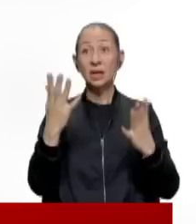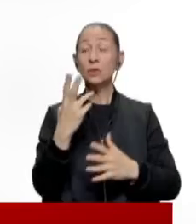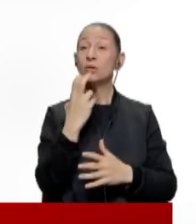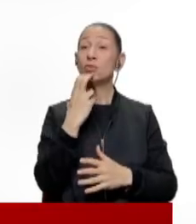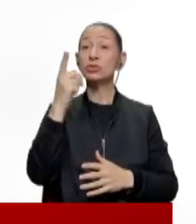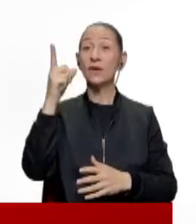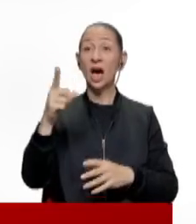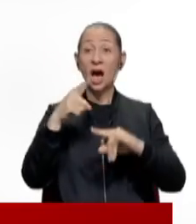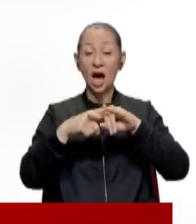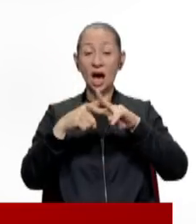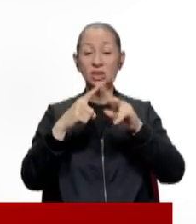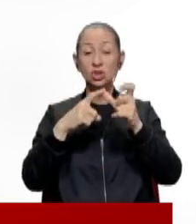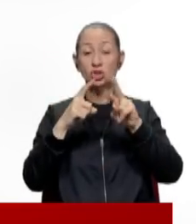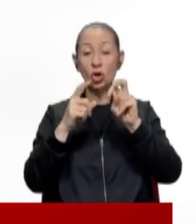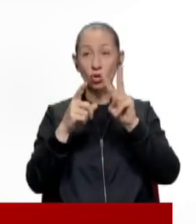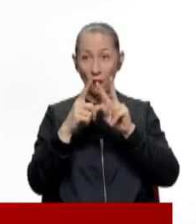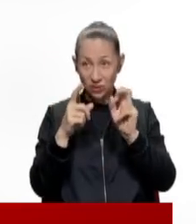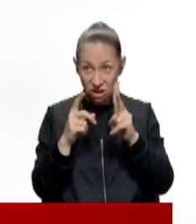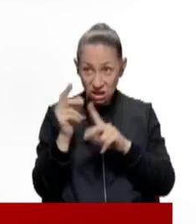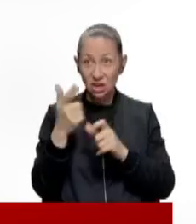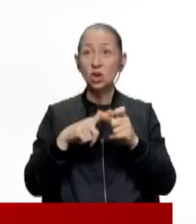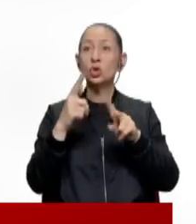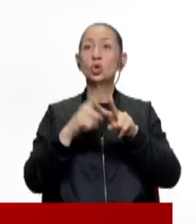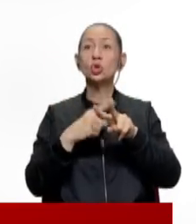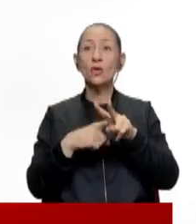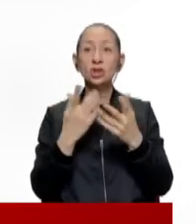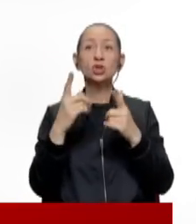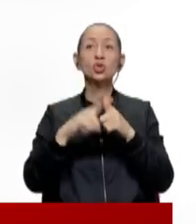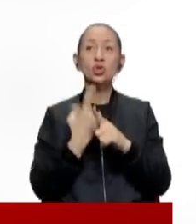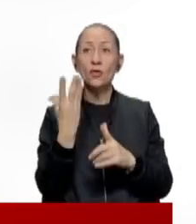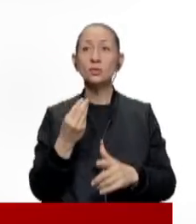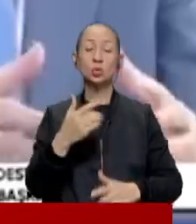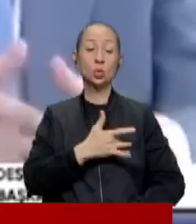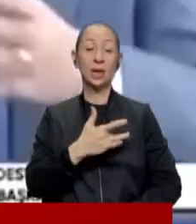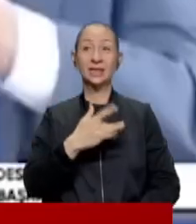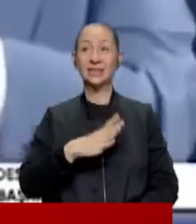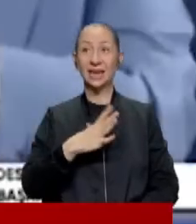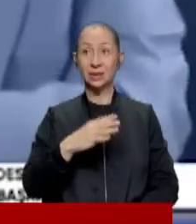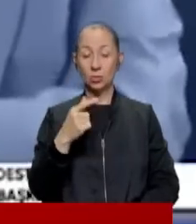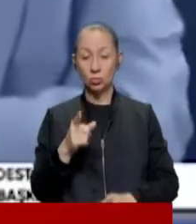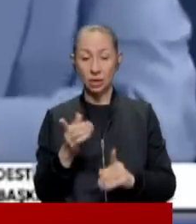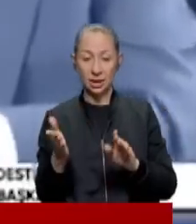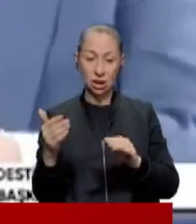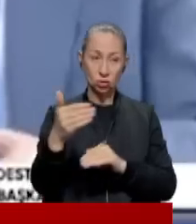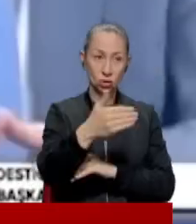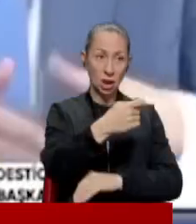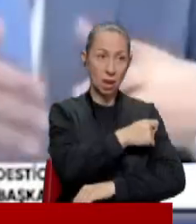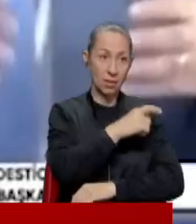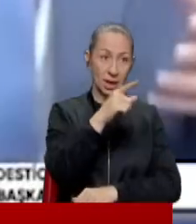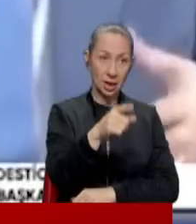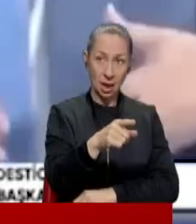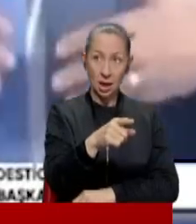yugoslavya'da hasanović şabović ya da yusoviç olmak yürek isterdi buradan geçiyorsun Almanya'ya